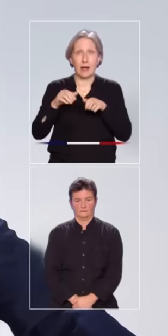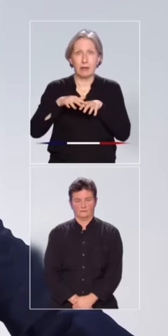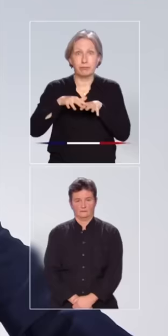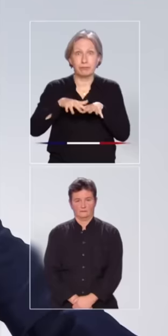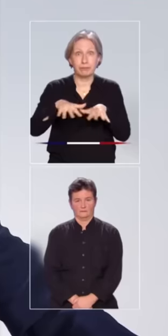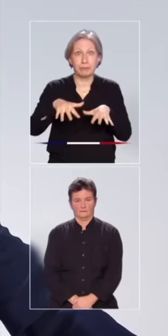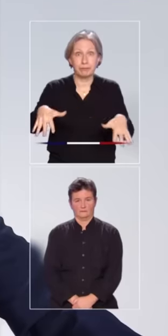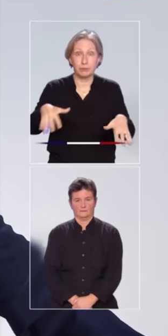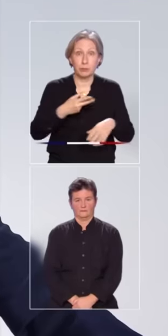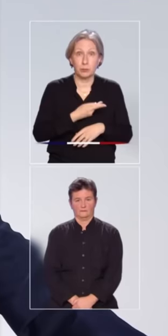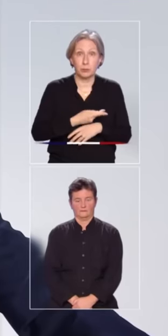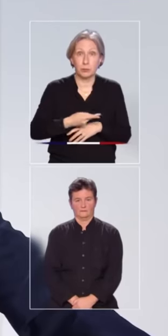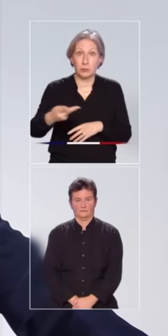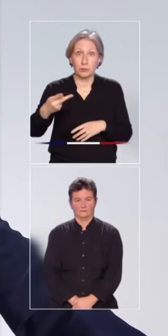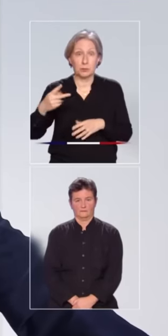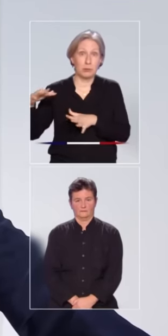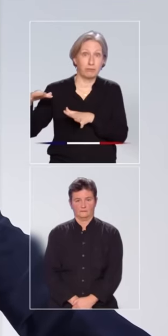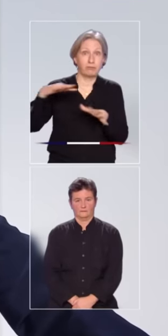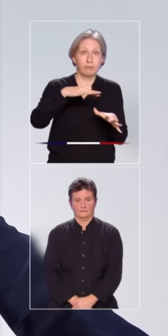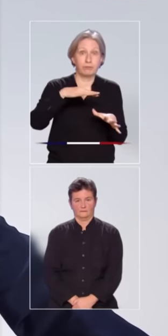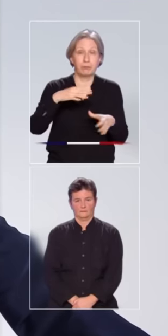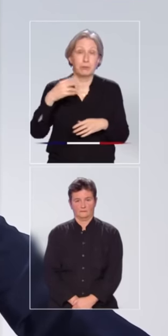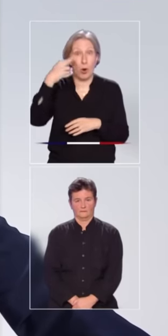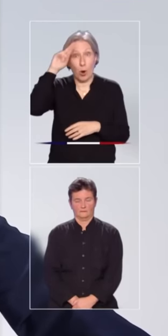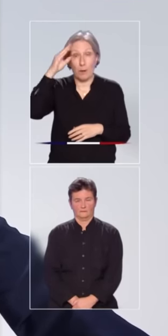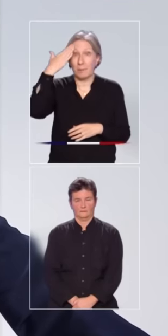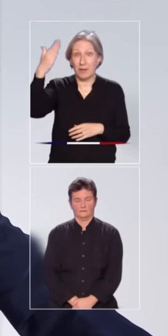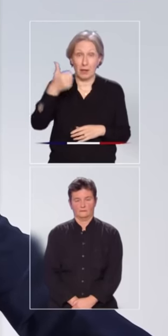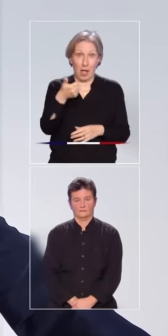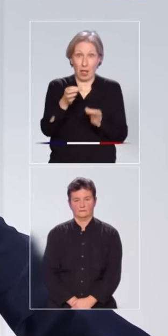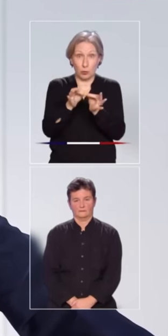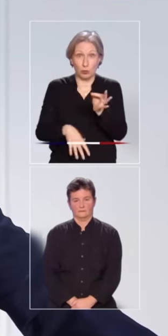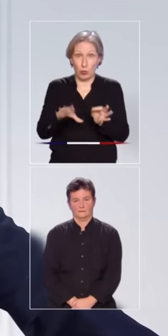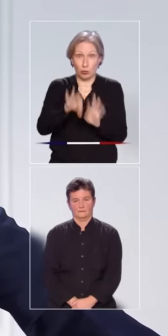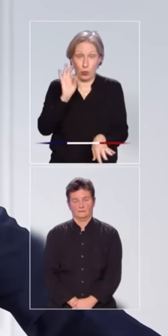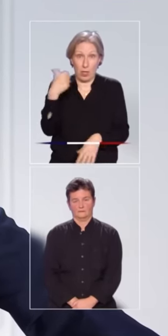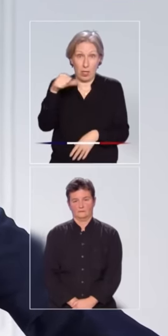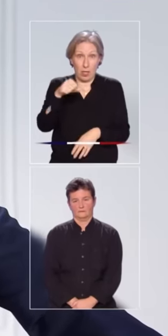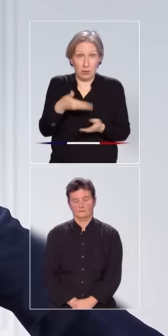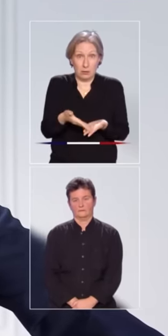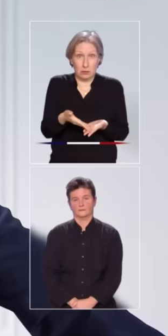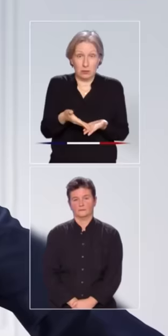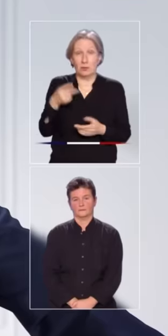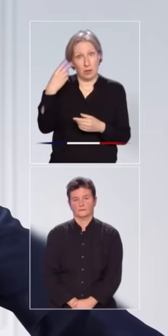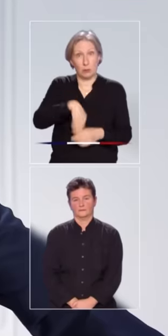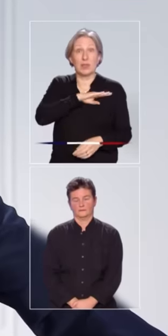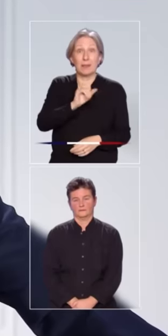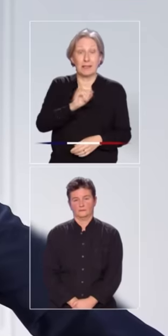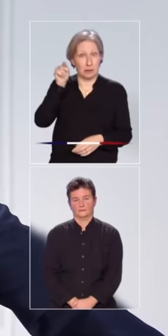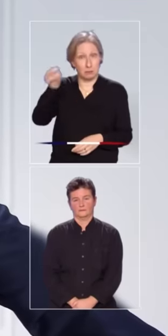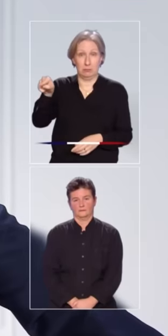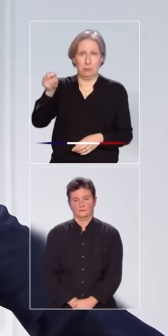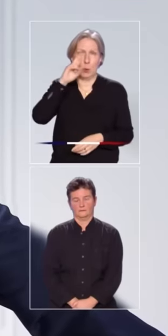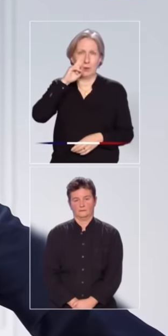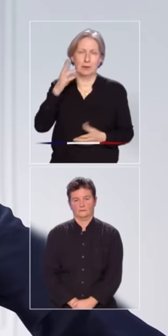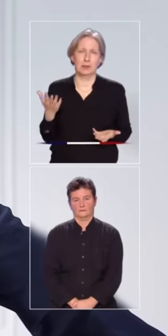s'étendre, si la guerre venait à s'étendre en Europe, ce serait le seul choix et la seule responsabilité de la Russie.